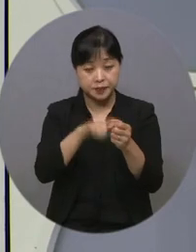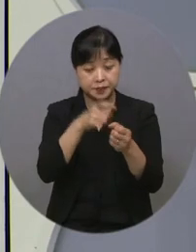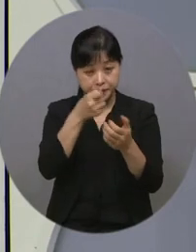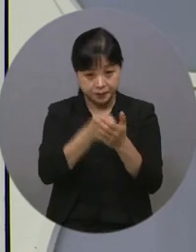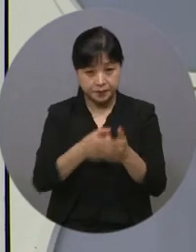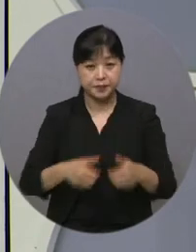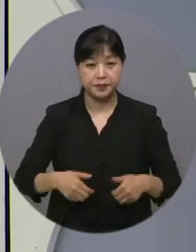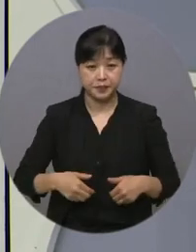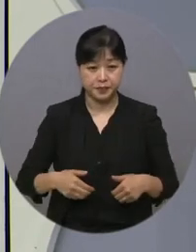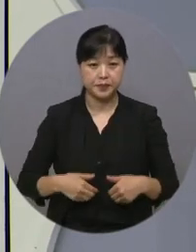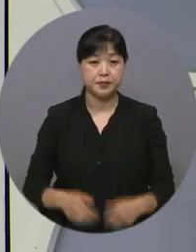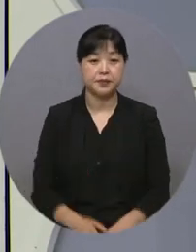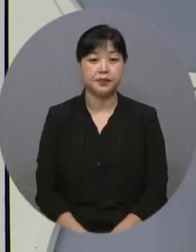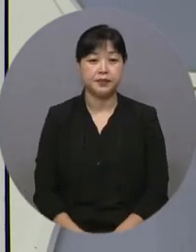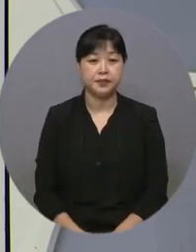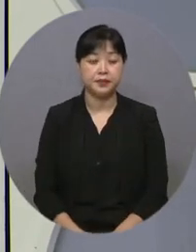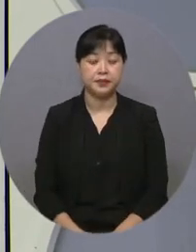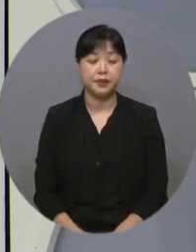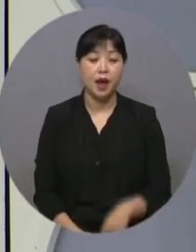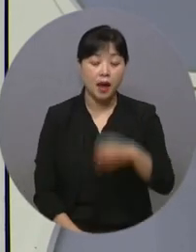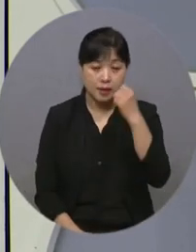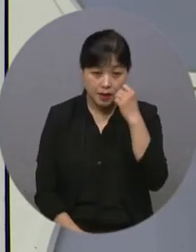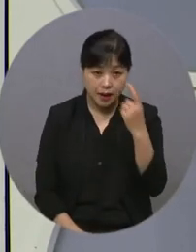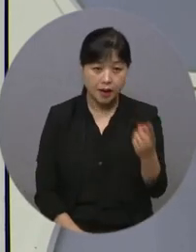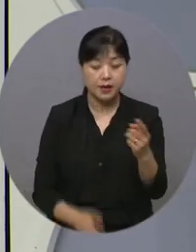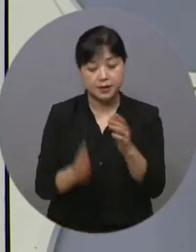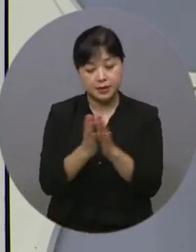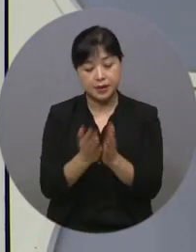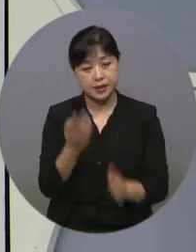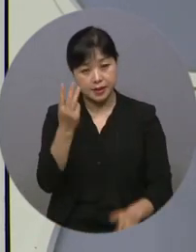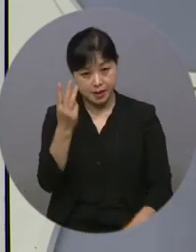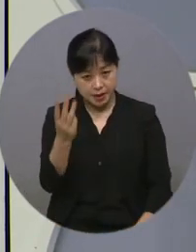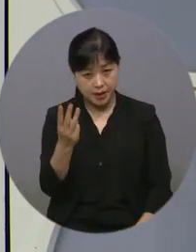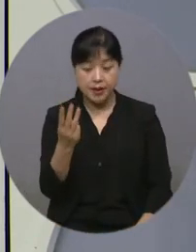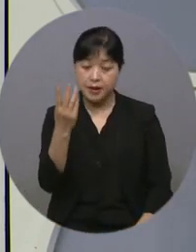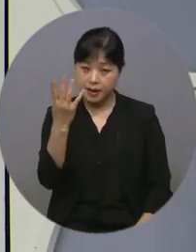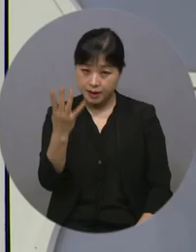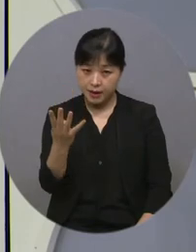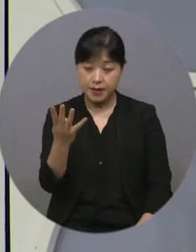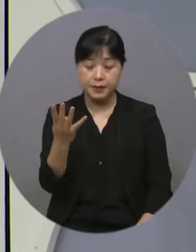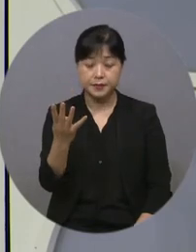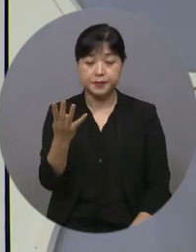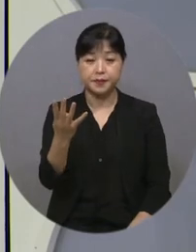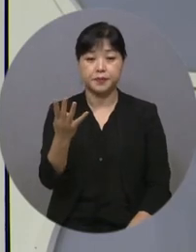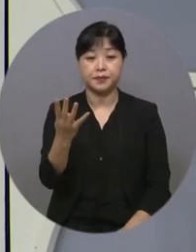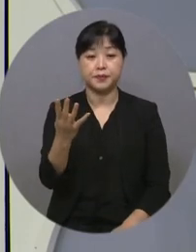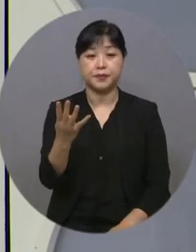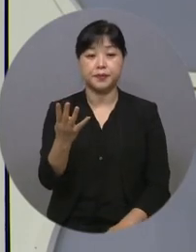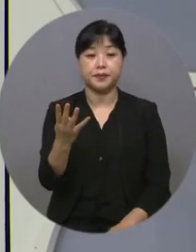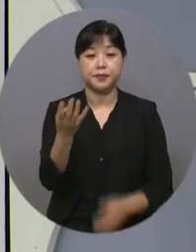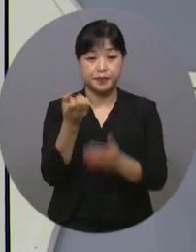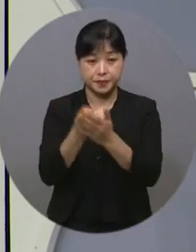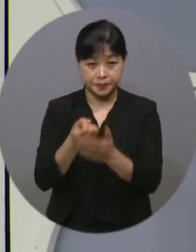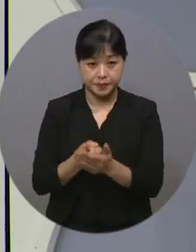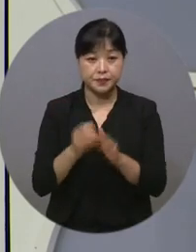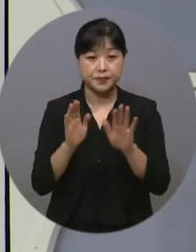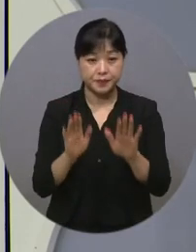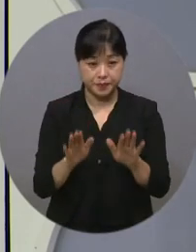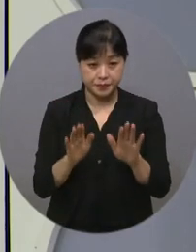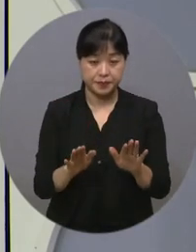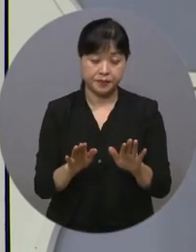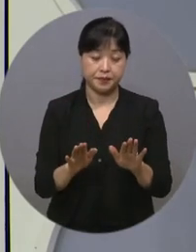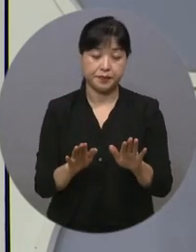목표를 설정해야 됩니다. 한 달에 세 권이면 세 권, 네 권이면 네 권이다. 그래서 이번 달